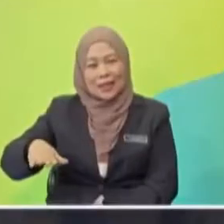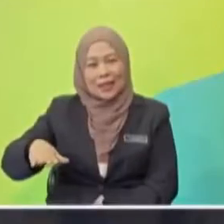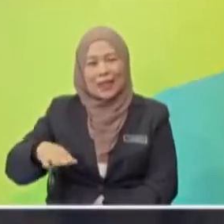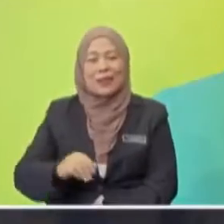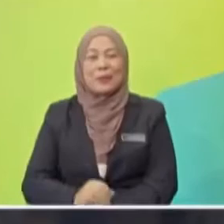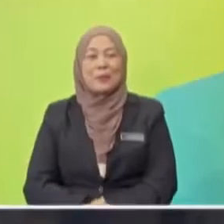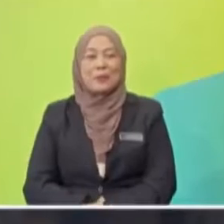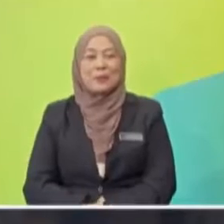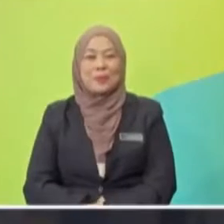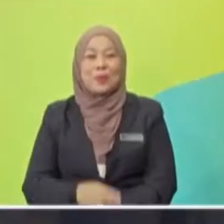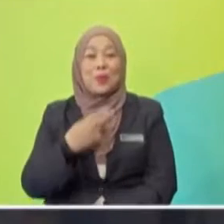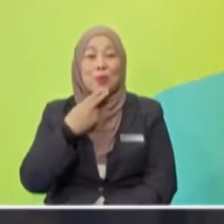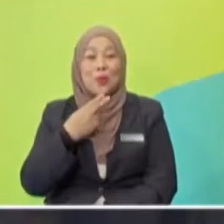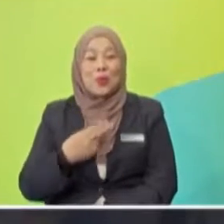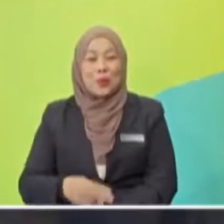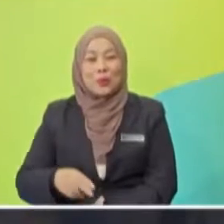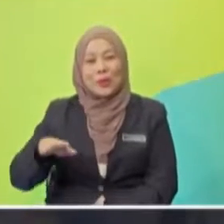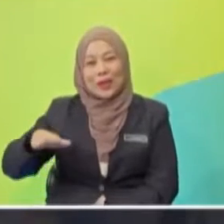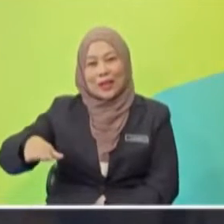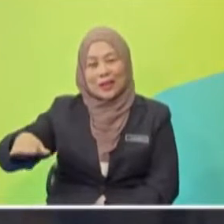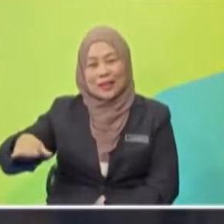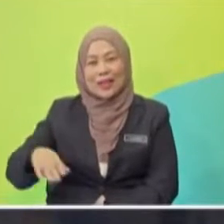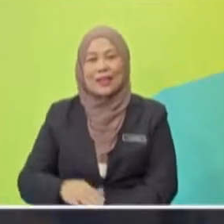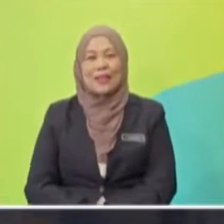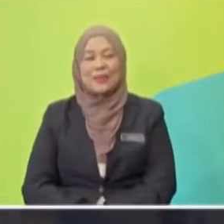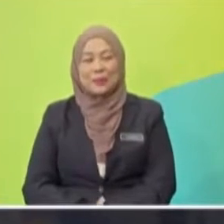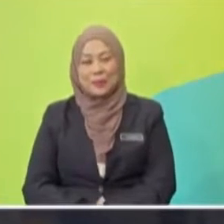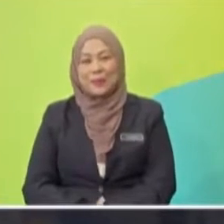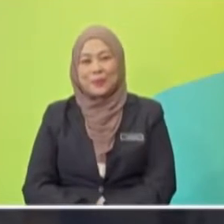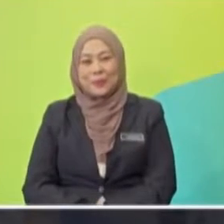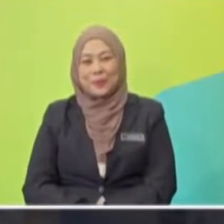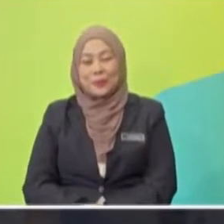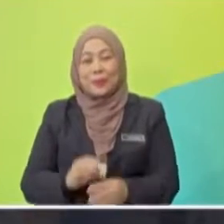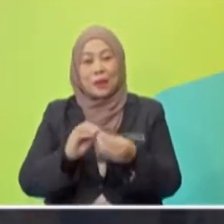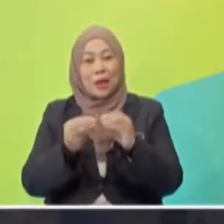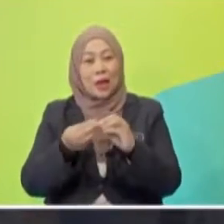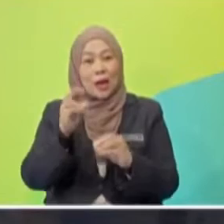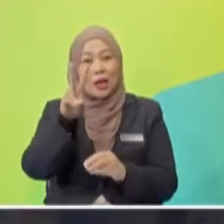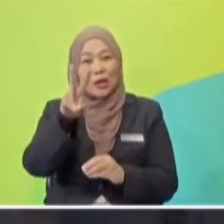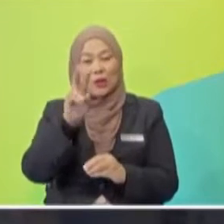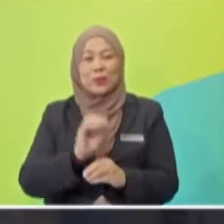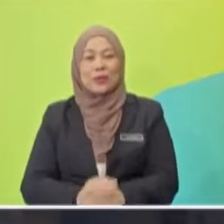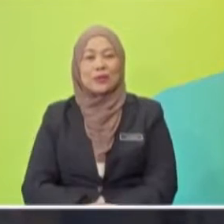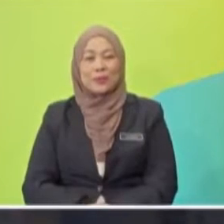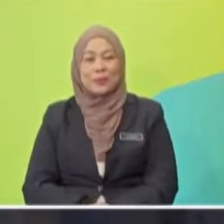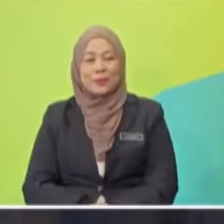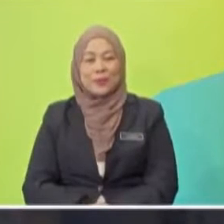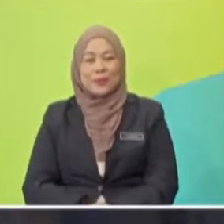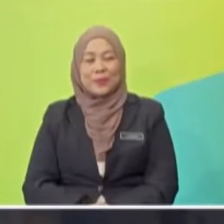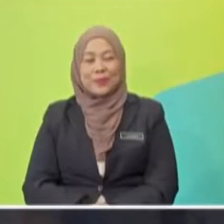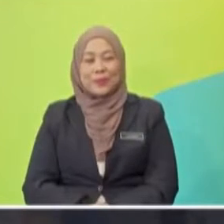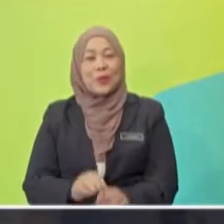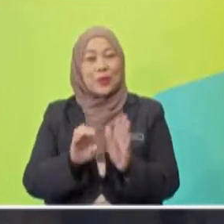berada di peringkat karena Oke ini contoh yang pertama yang kedua kita lihat contoh yang kedua hah